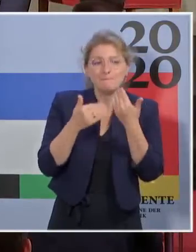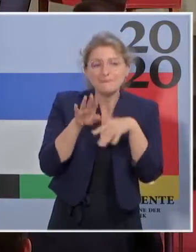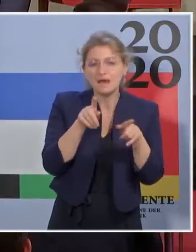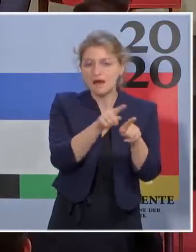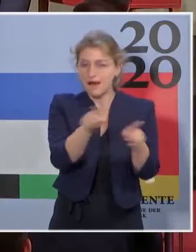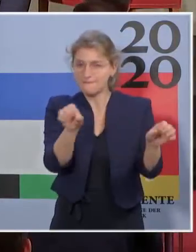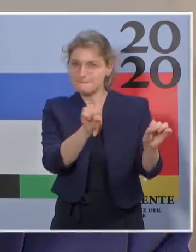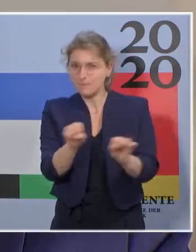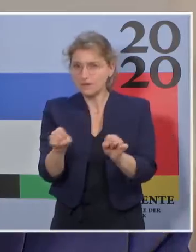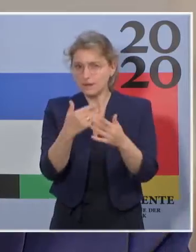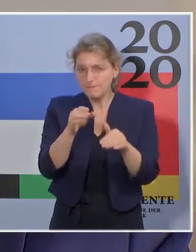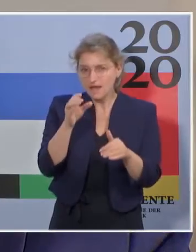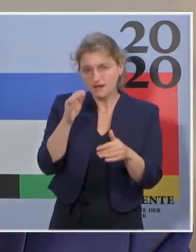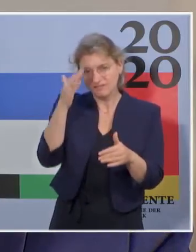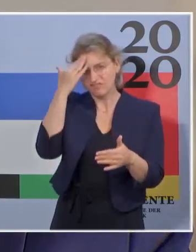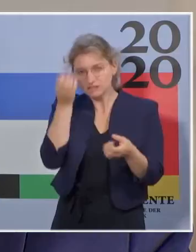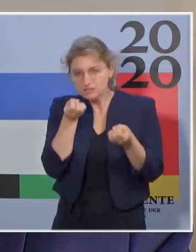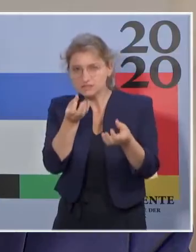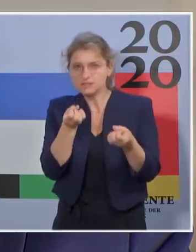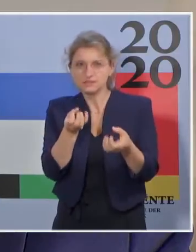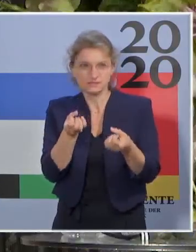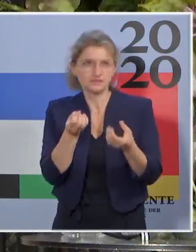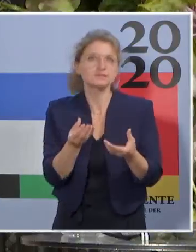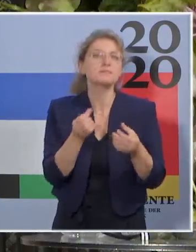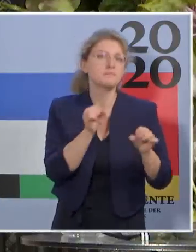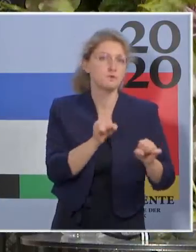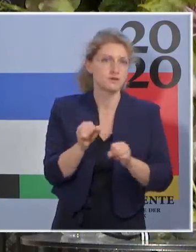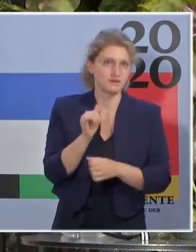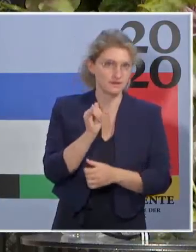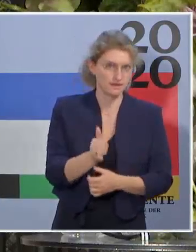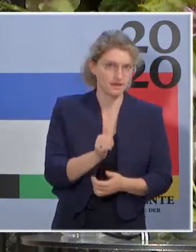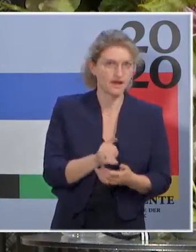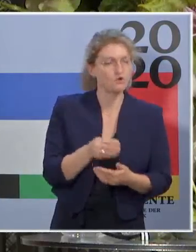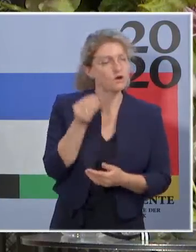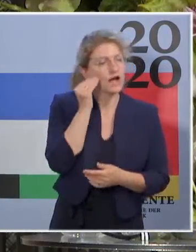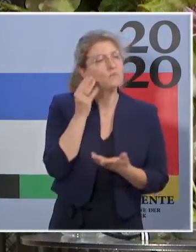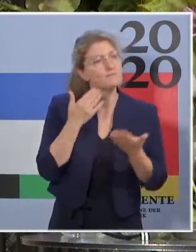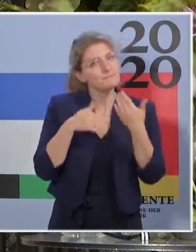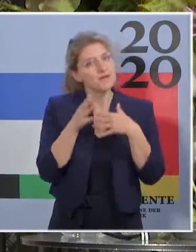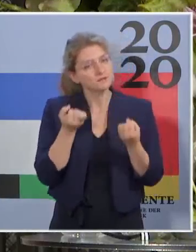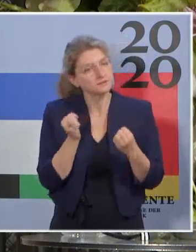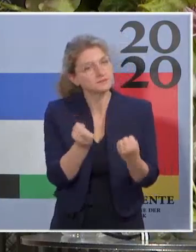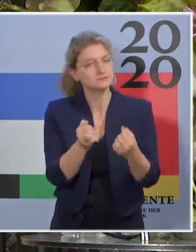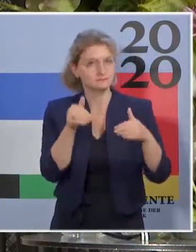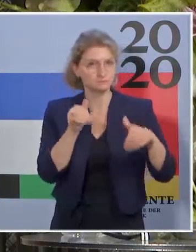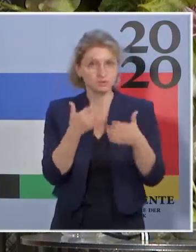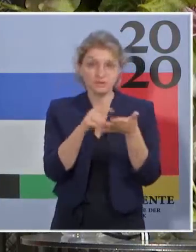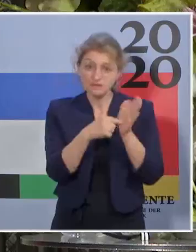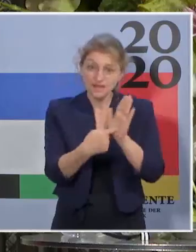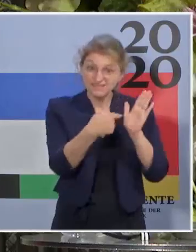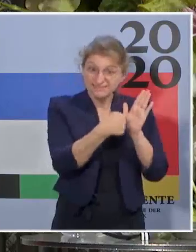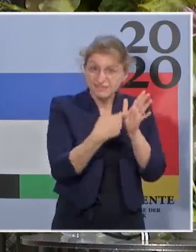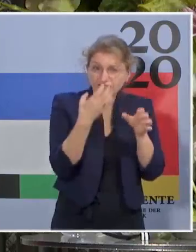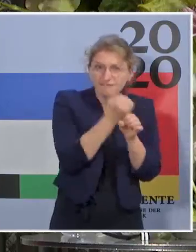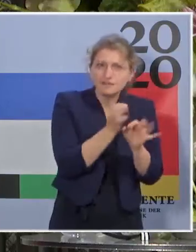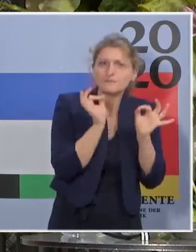und man muss da, glaube ich, noch mehr im Bildungswege tun, um zu zeigen, wie gut unsere Verfassung ist, wie gut unser Rechtsstaat ist,